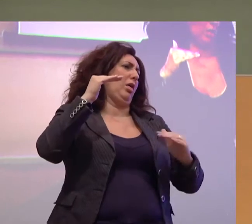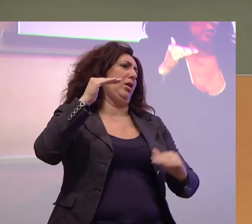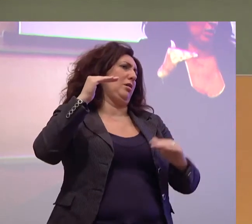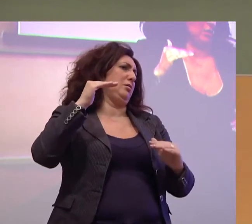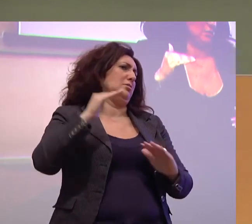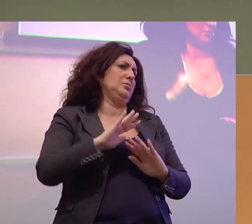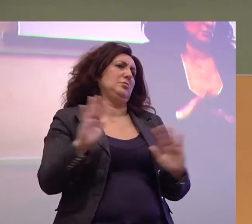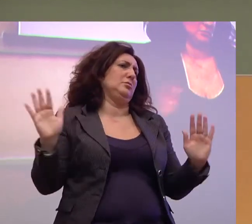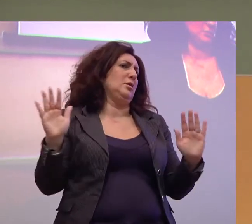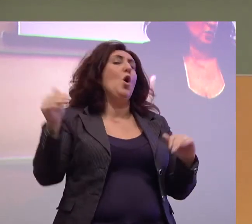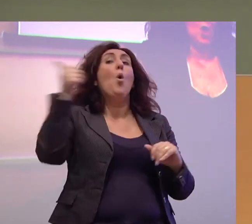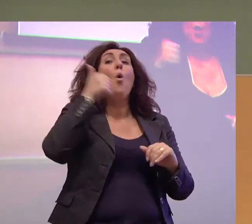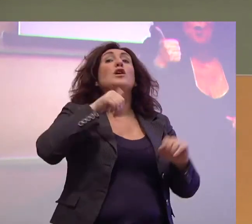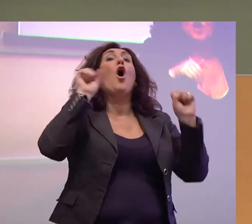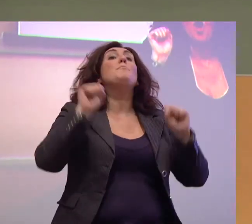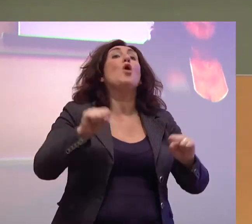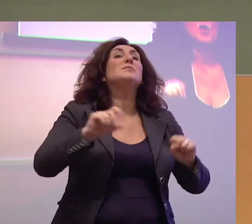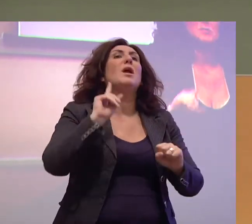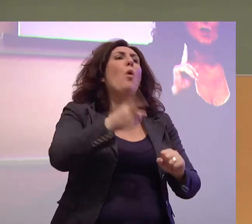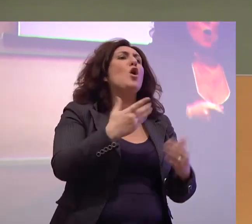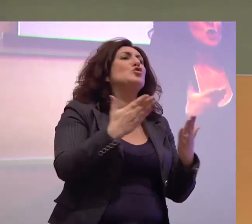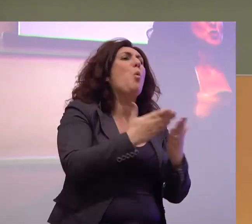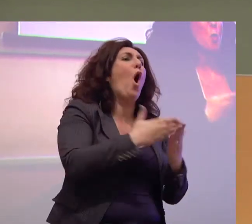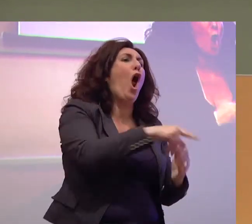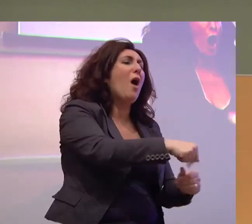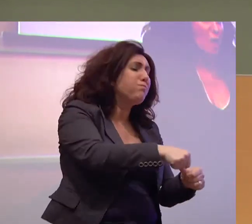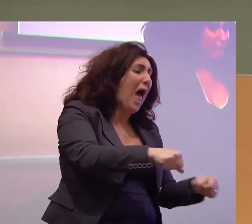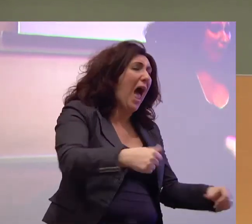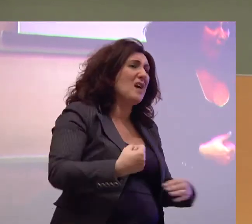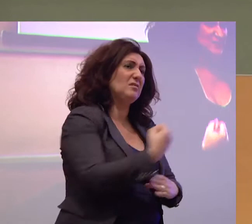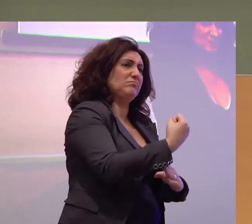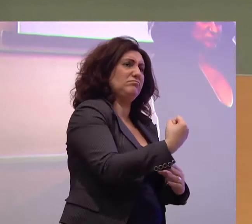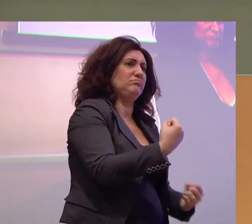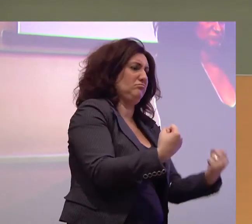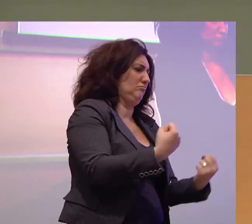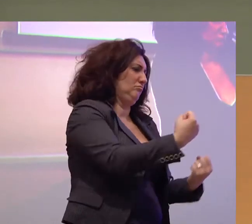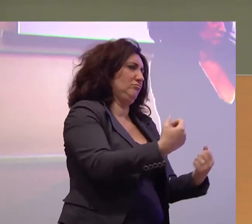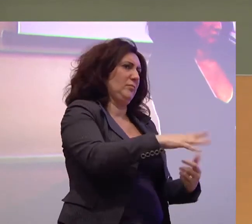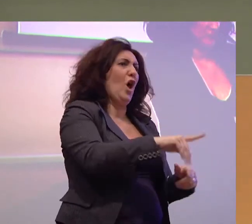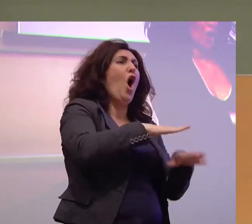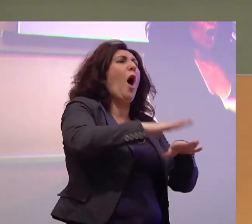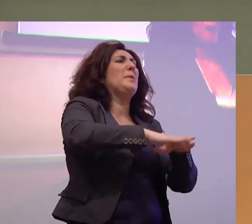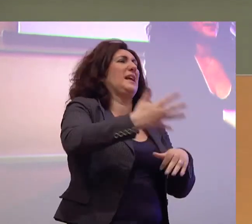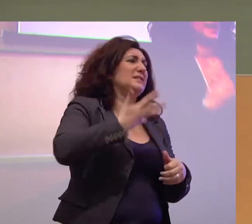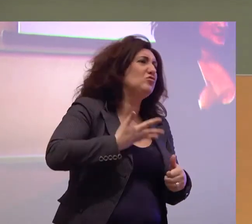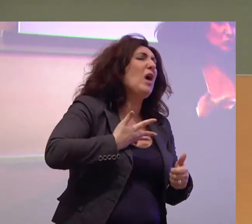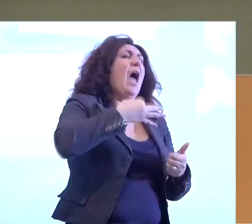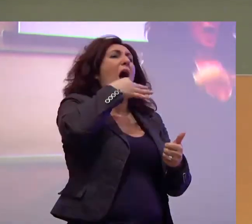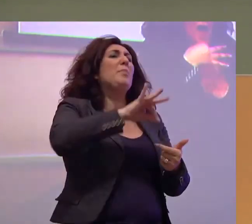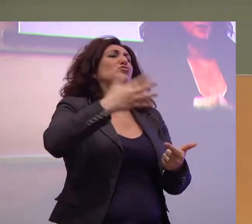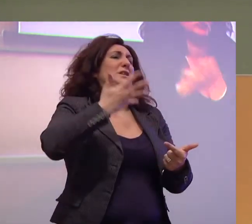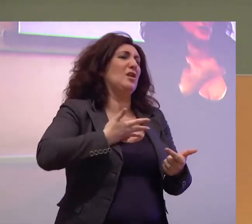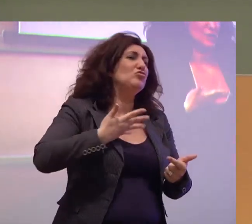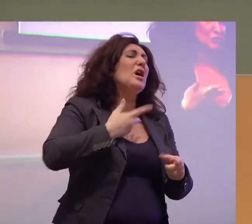possibilità che abbiamo è quella di ritare forza alla nostra scuola. Ci sono le competenze, ci sono le capacità, abbiamo